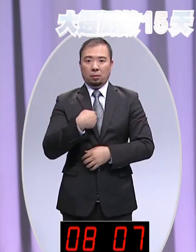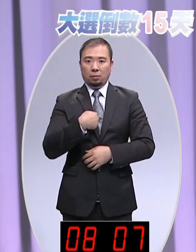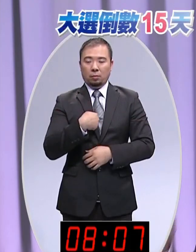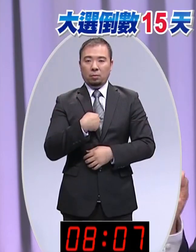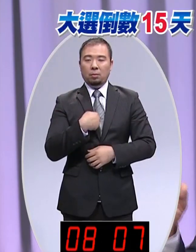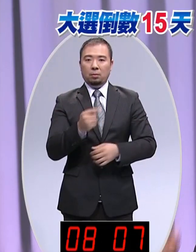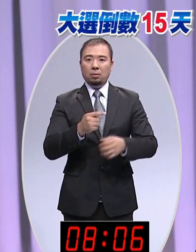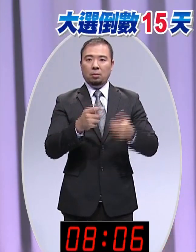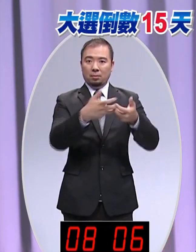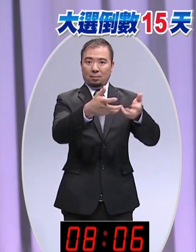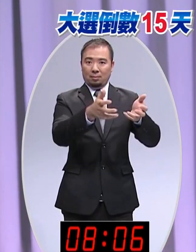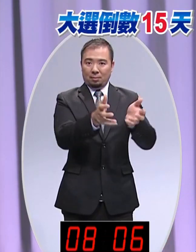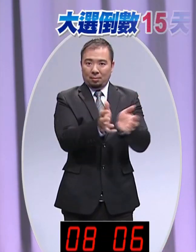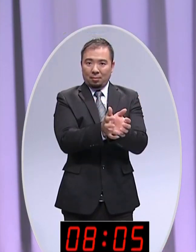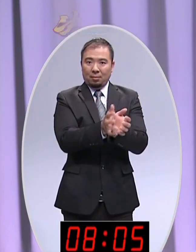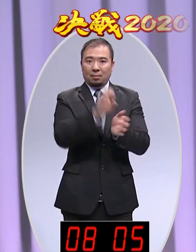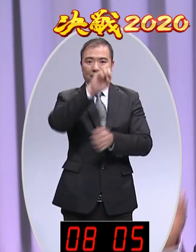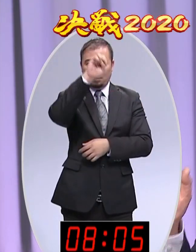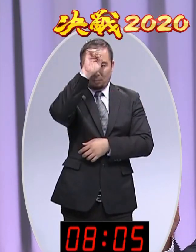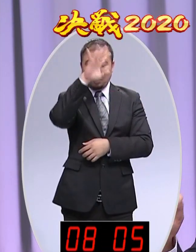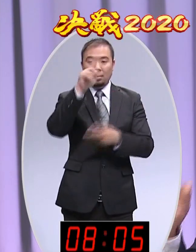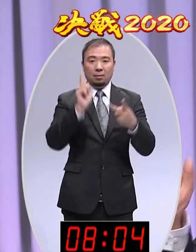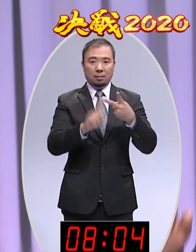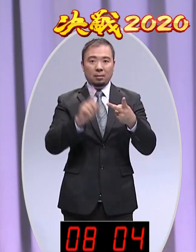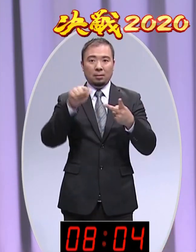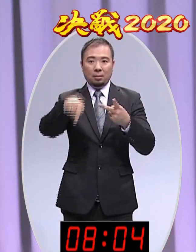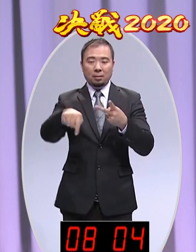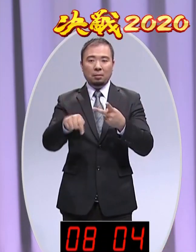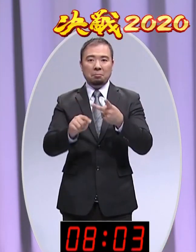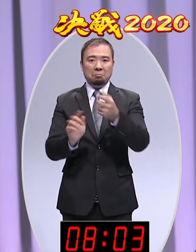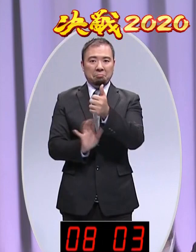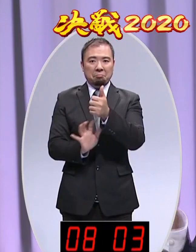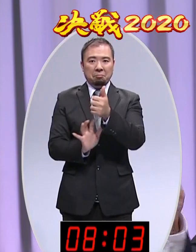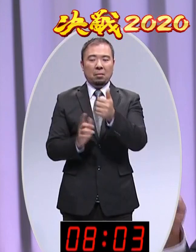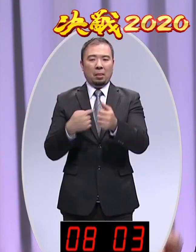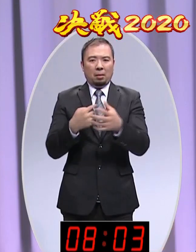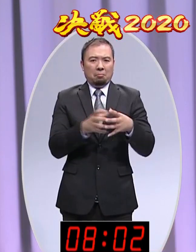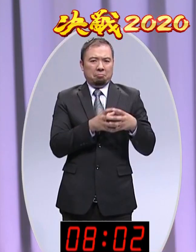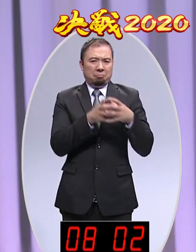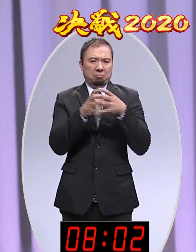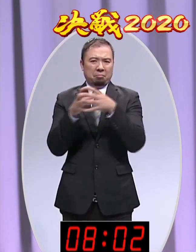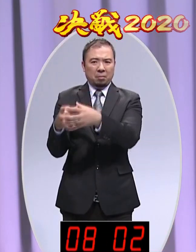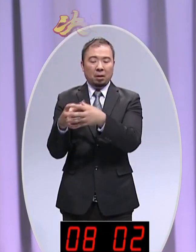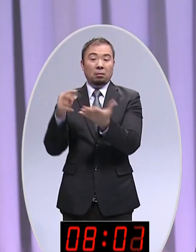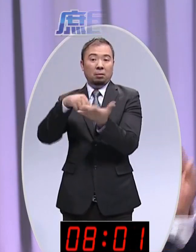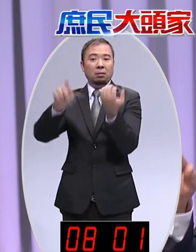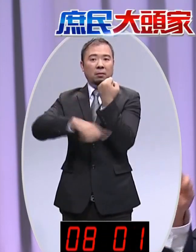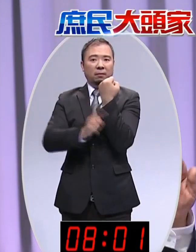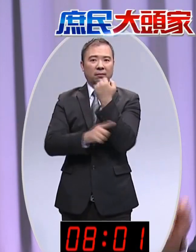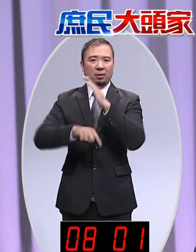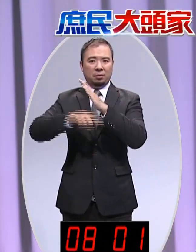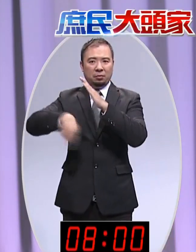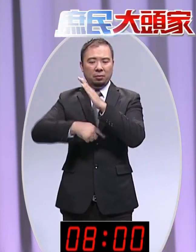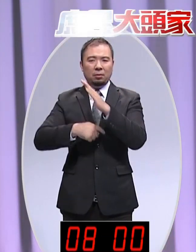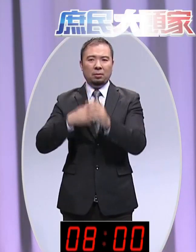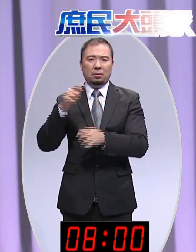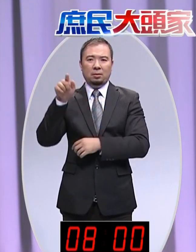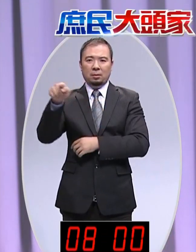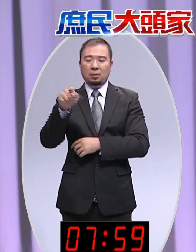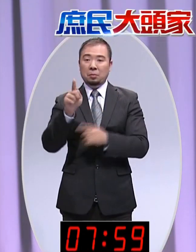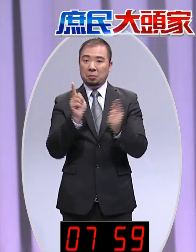于这些老兵他们的退休，去扣克他们的薪水和他们的退休